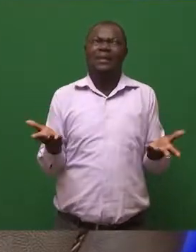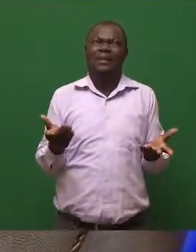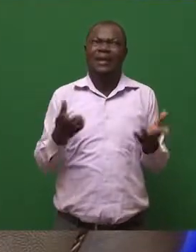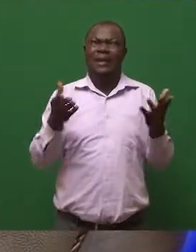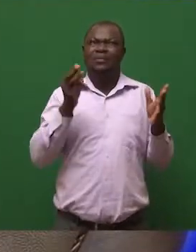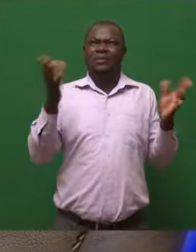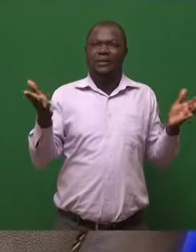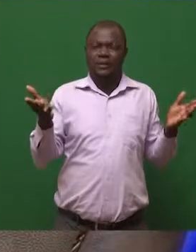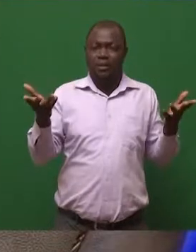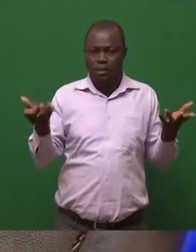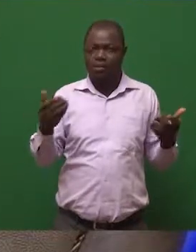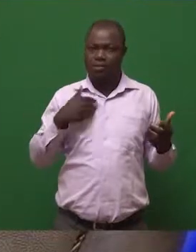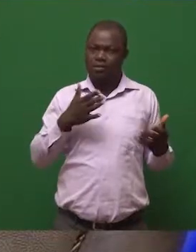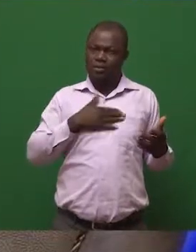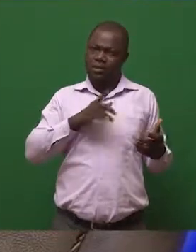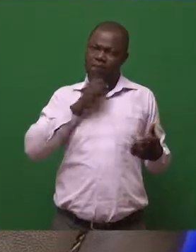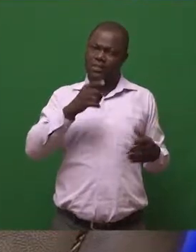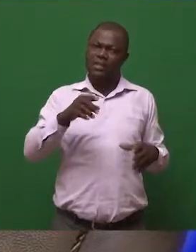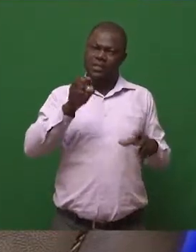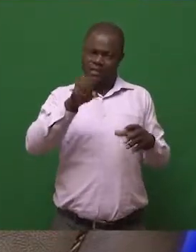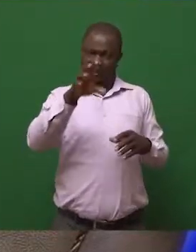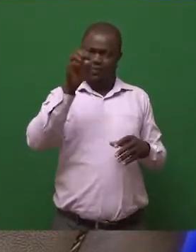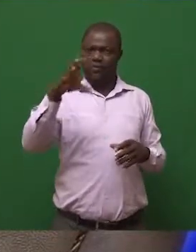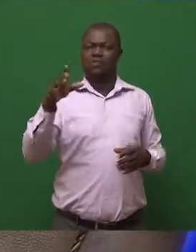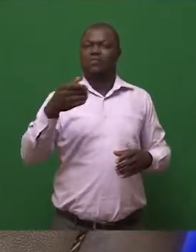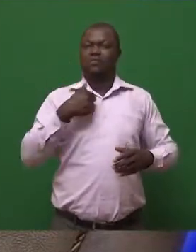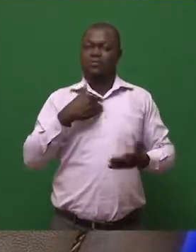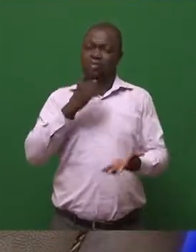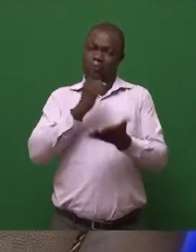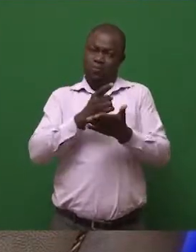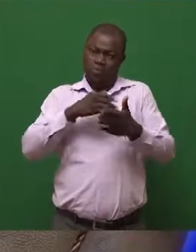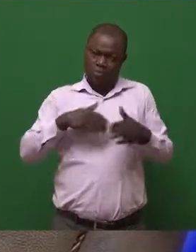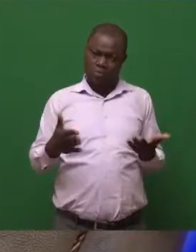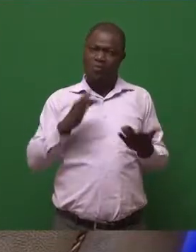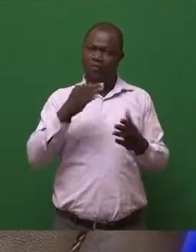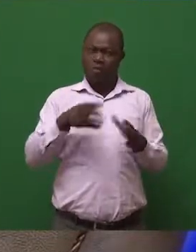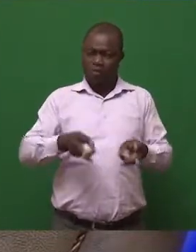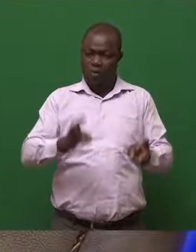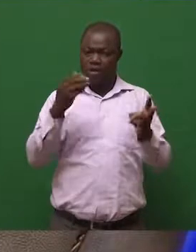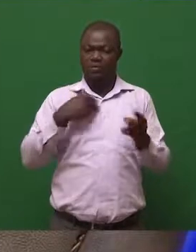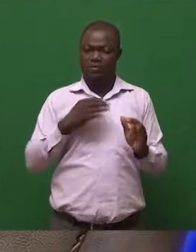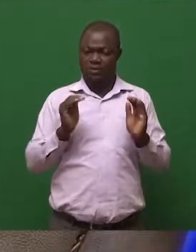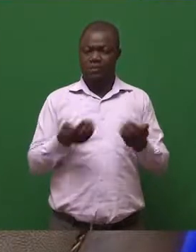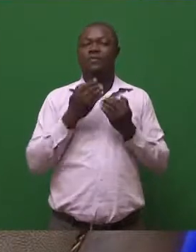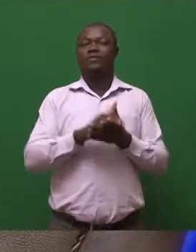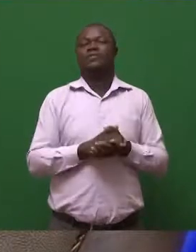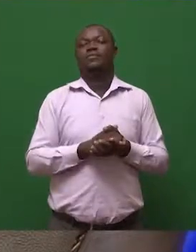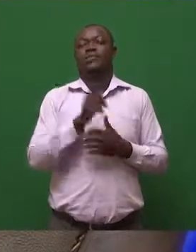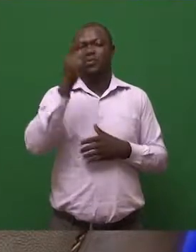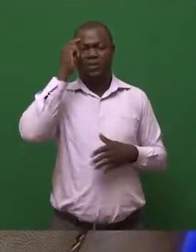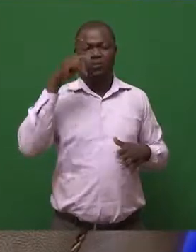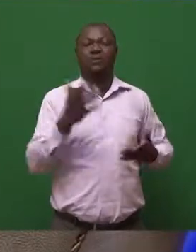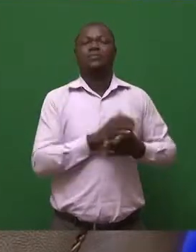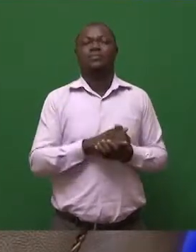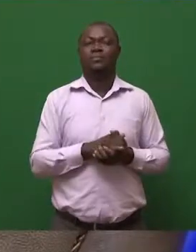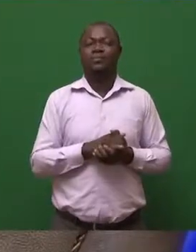nevana vaita sei kuisiri kuti dunga munhu toita sei kuti migwagwa yedu inake taura